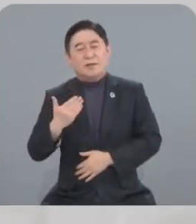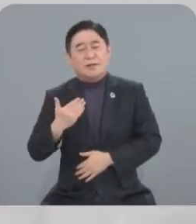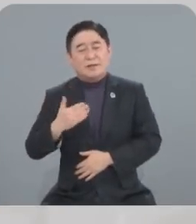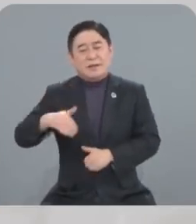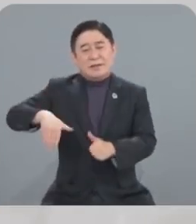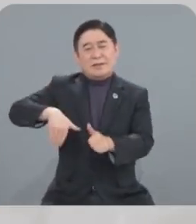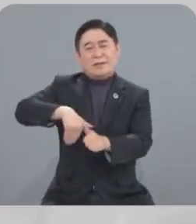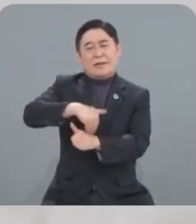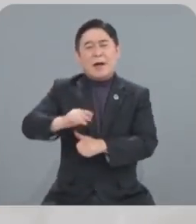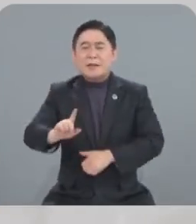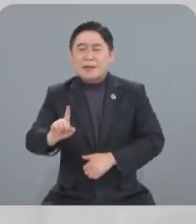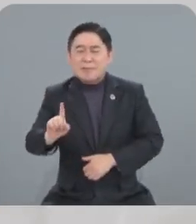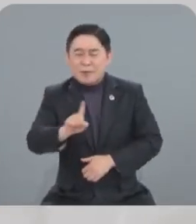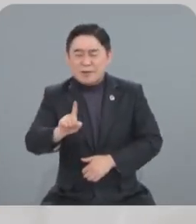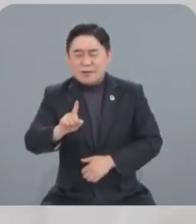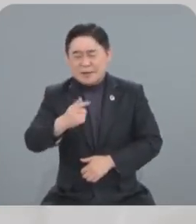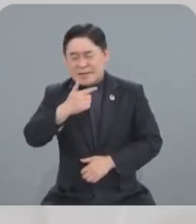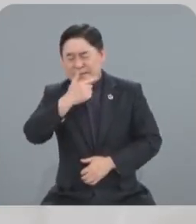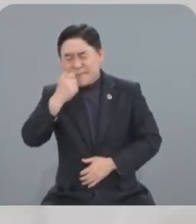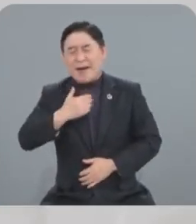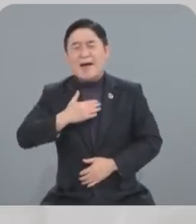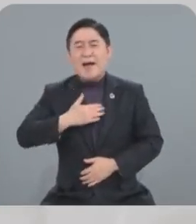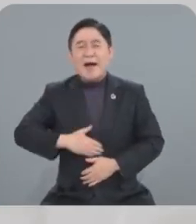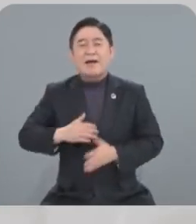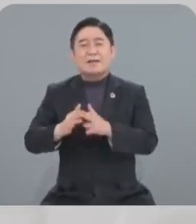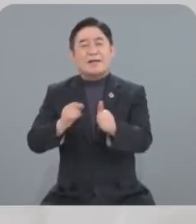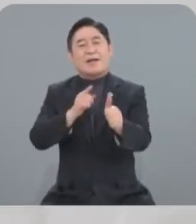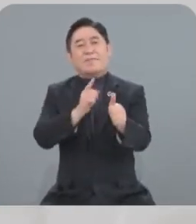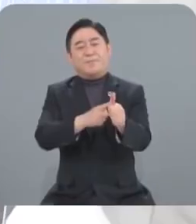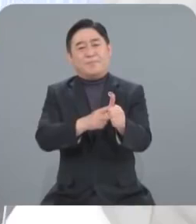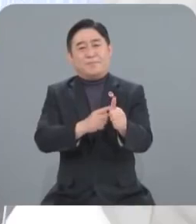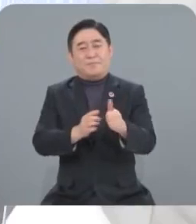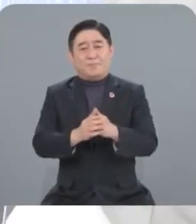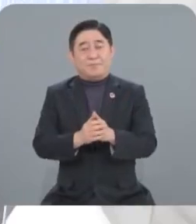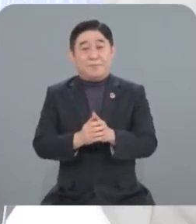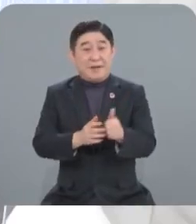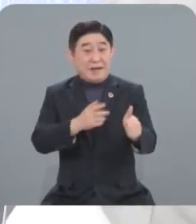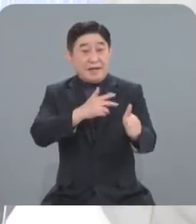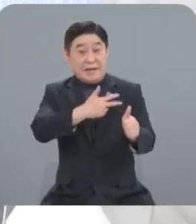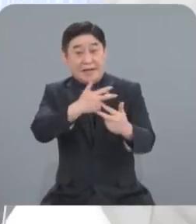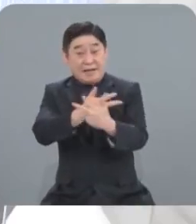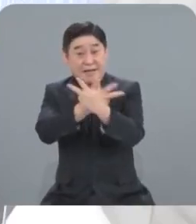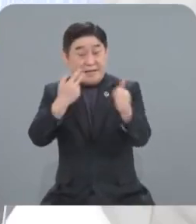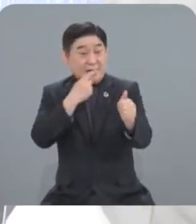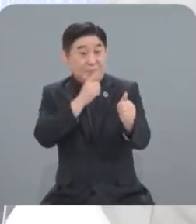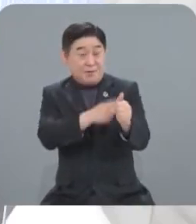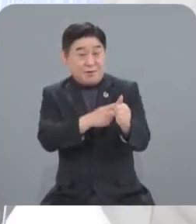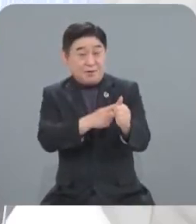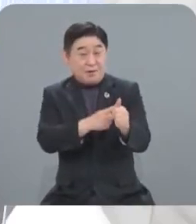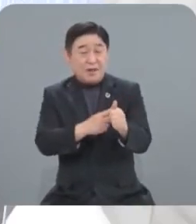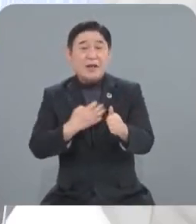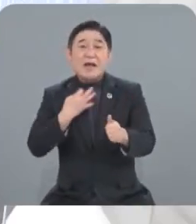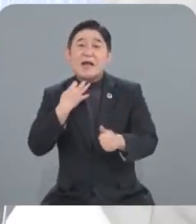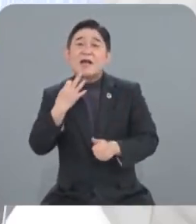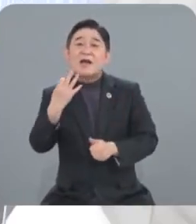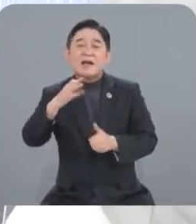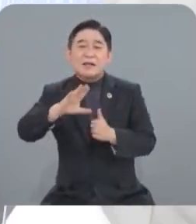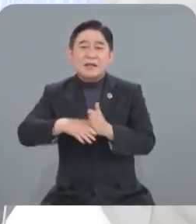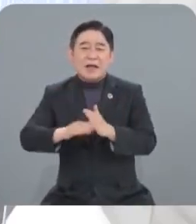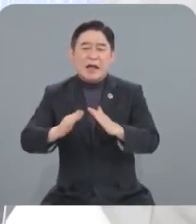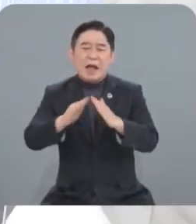이안 상황이 어떤 것인지 잘 알고 있다고 생각합니다 이제 문 후보는 열 네 살에